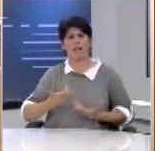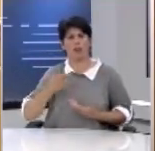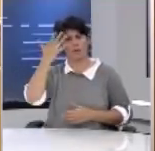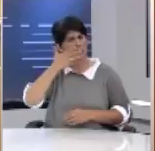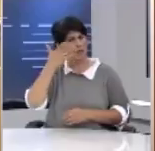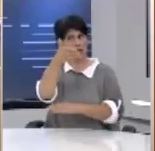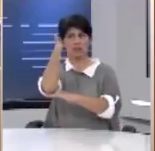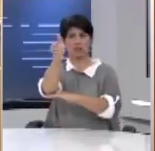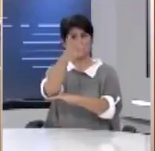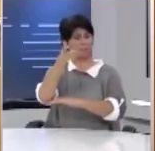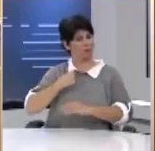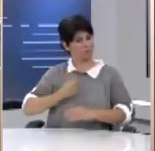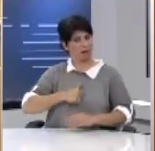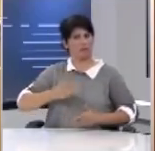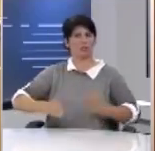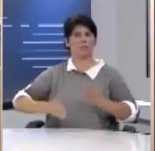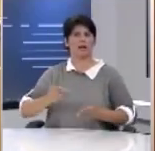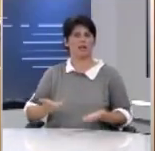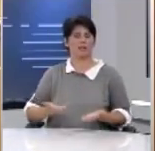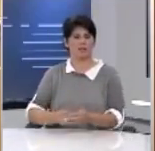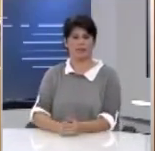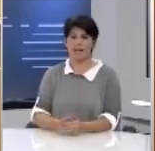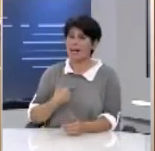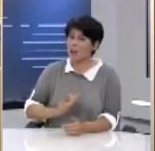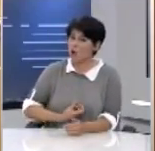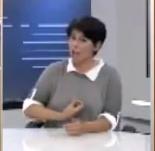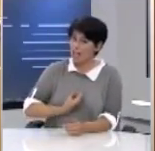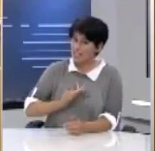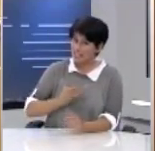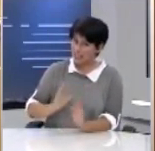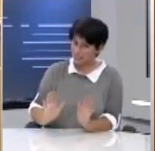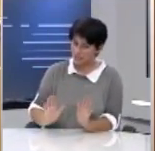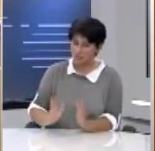αυτό. Έχω λοιπόν την αίσθηση,